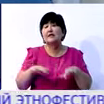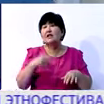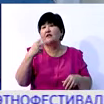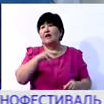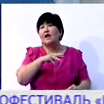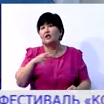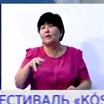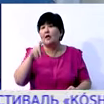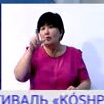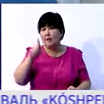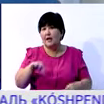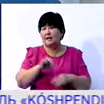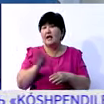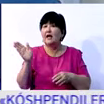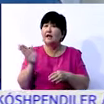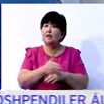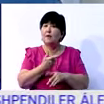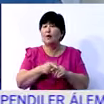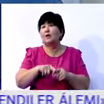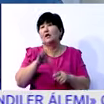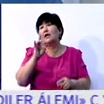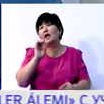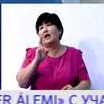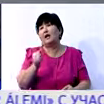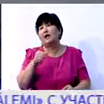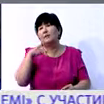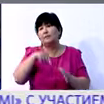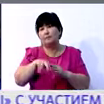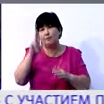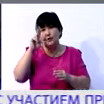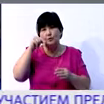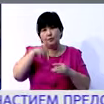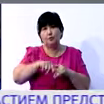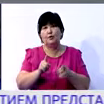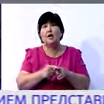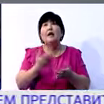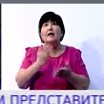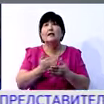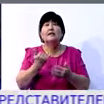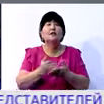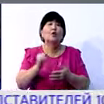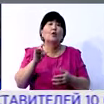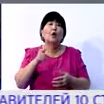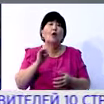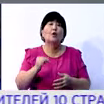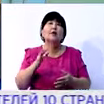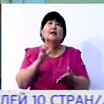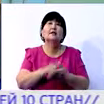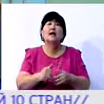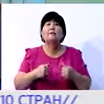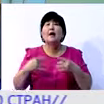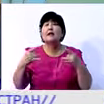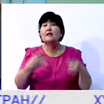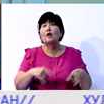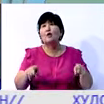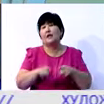минут пациента избавили от рака, по сути дела, мочевого пузыря. Стоит отметить, Центр урологии и андрологии занимается как диагностикой,